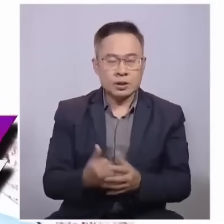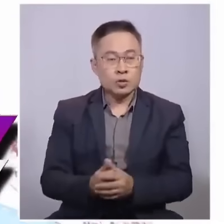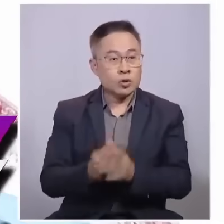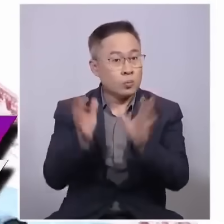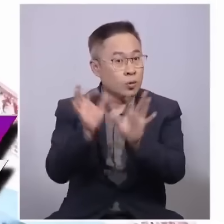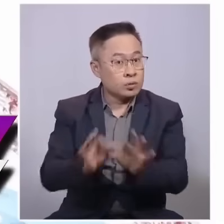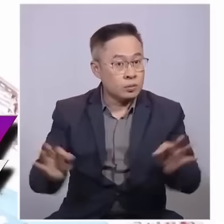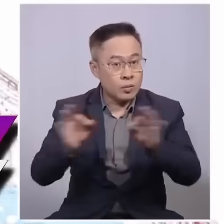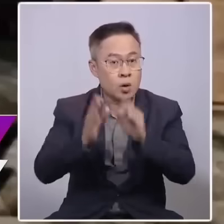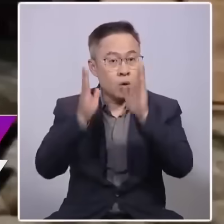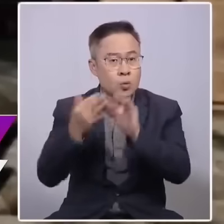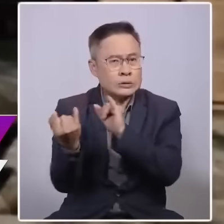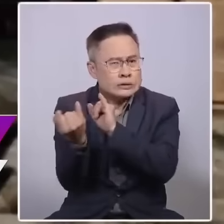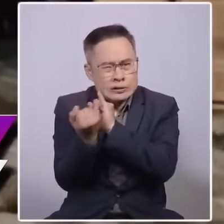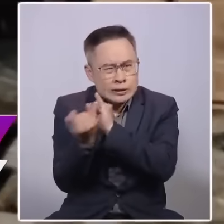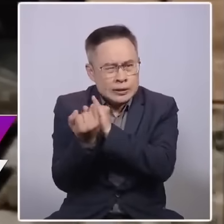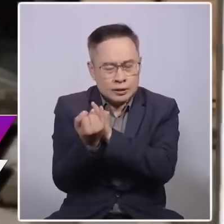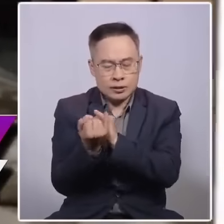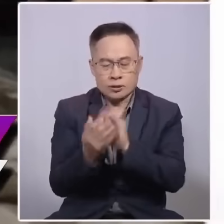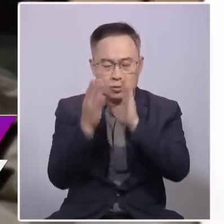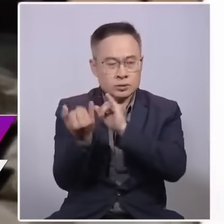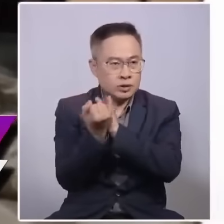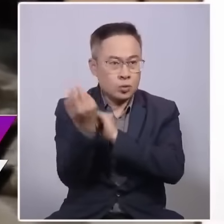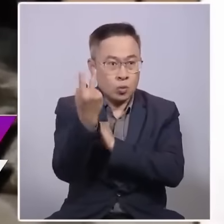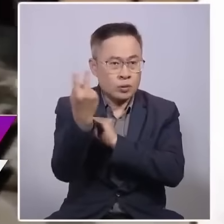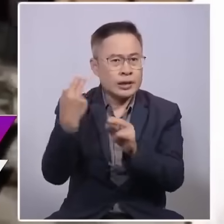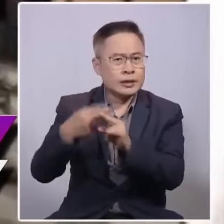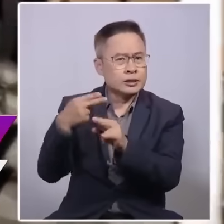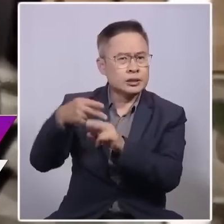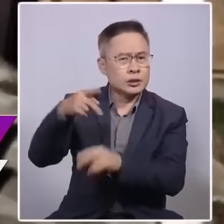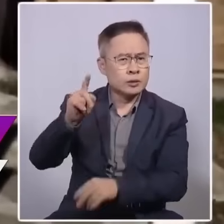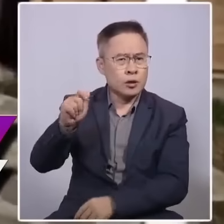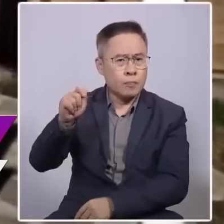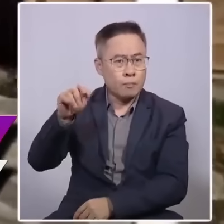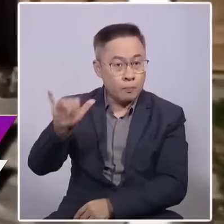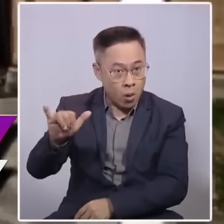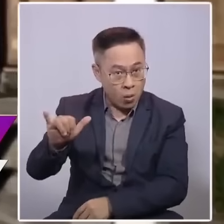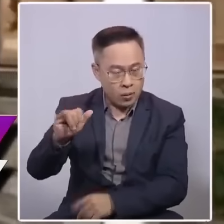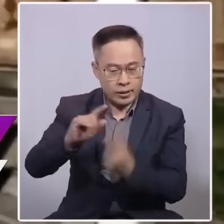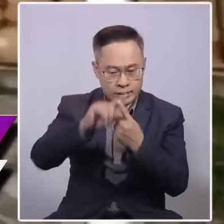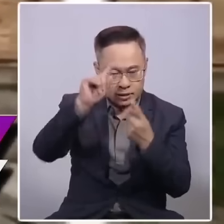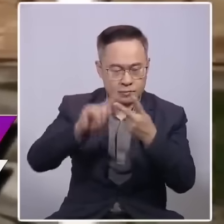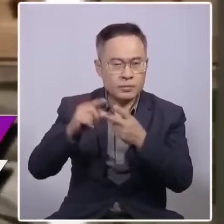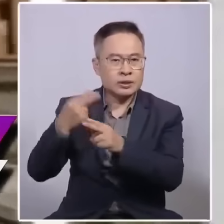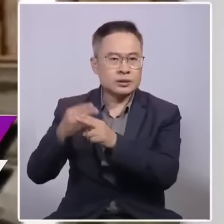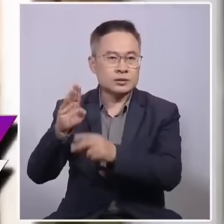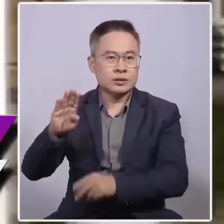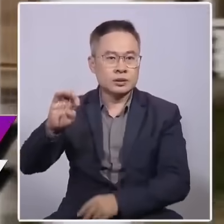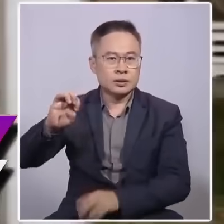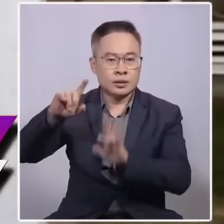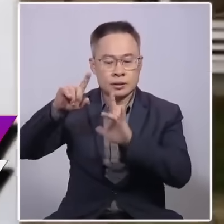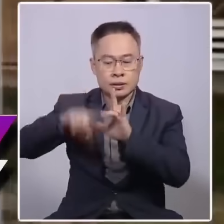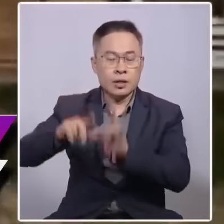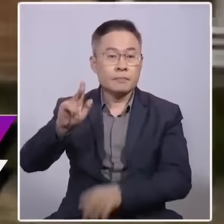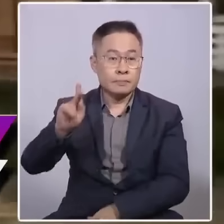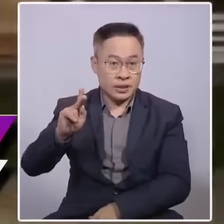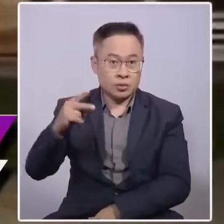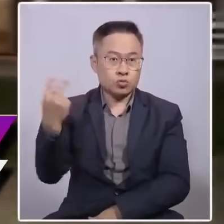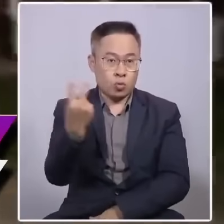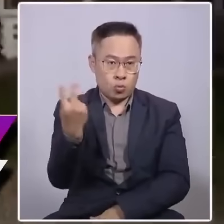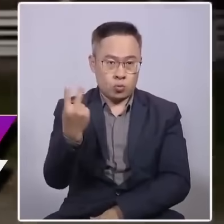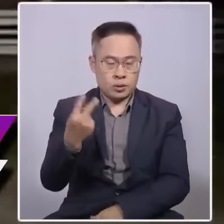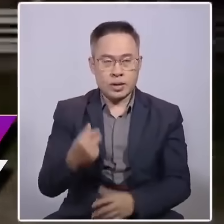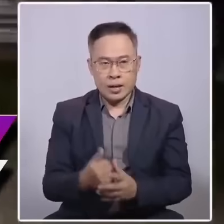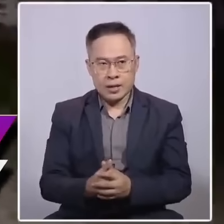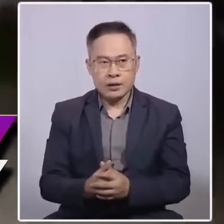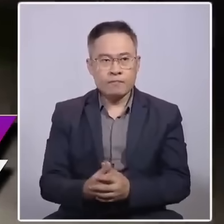สนิทของเสี่ยแป้งที่พาหลบหนีนะคะปอยกับบิ๊กเนี่ยติดต่อขอมอบตัวค่ะโดยผ่านทางเจ้าหน้าที่ตำรวจ